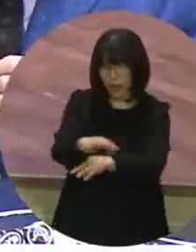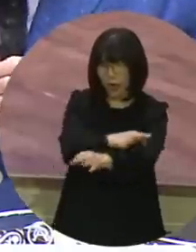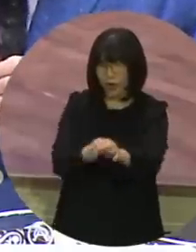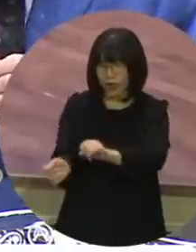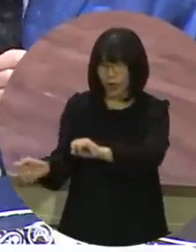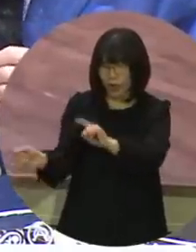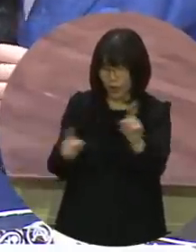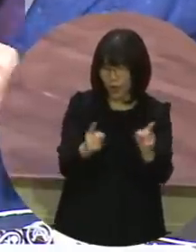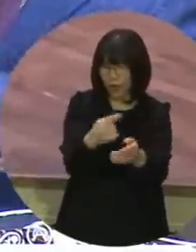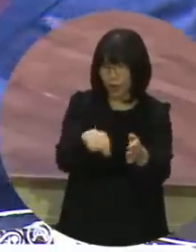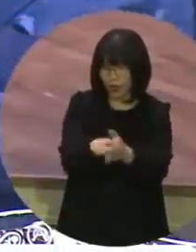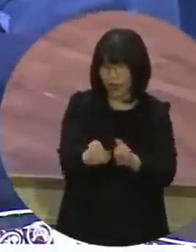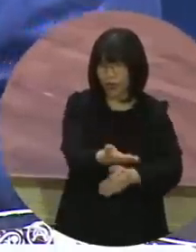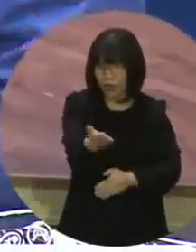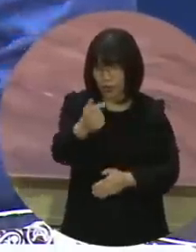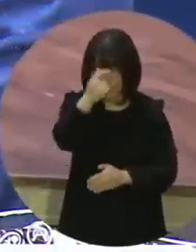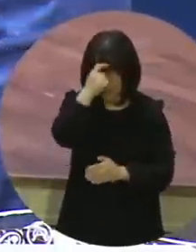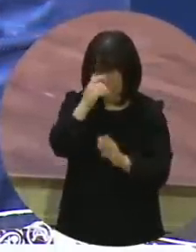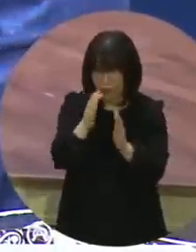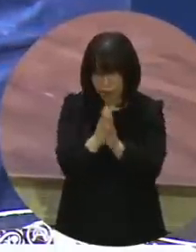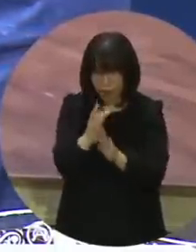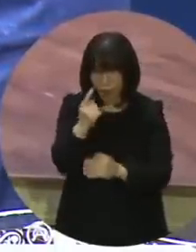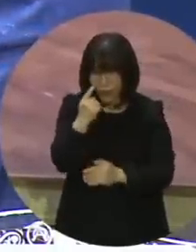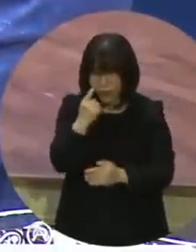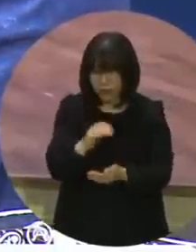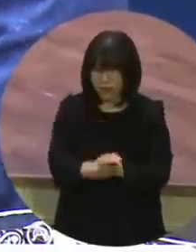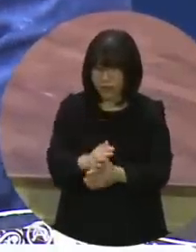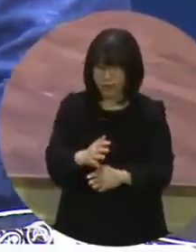한번 기도해 보세요. 결론